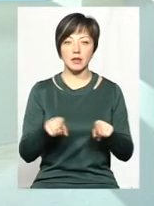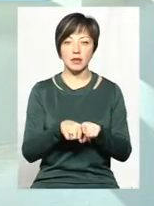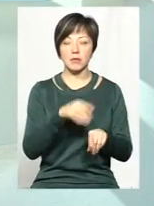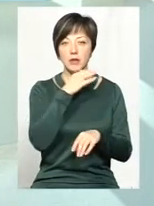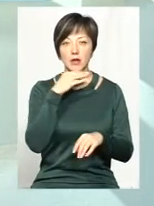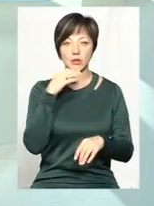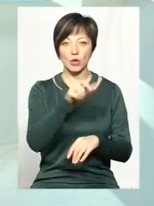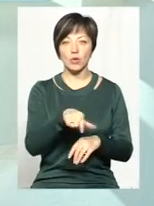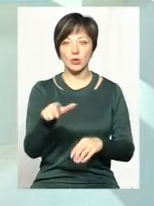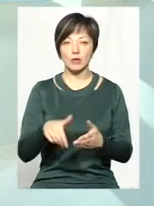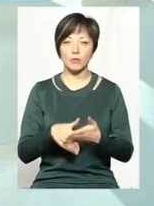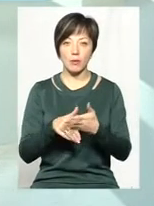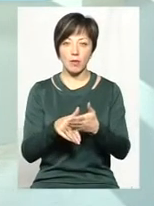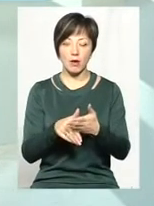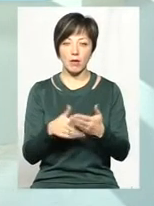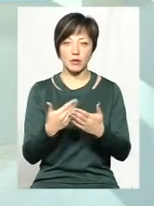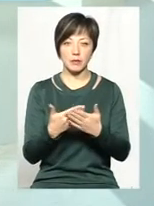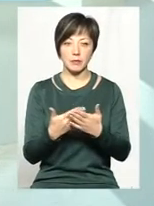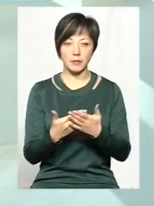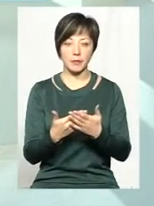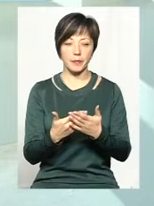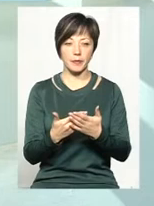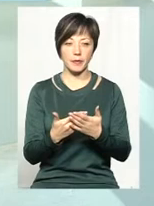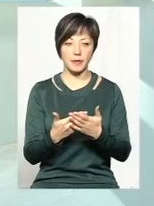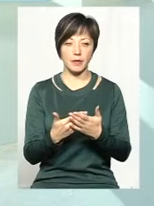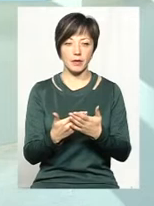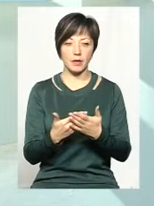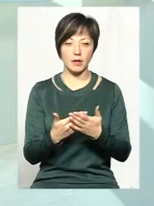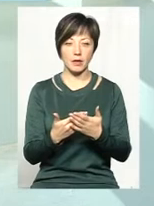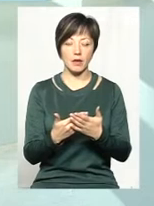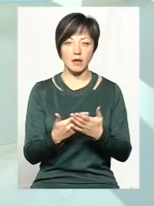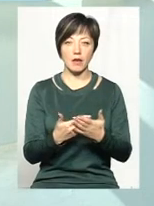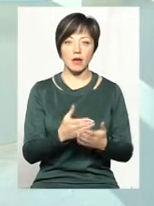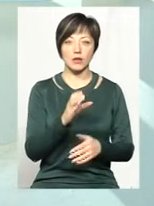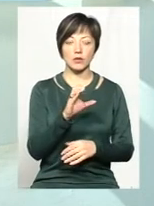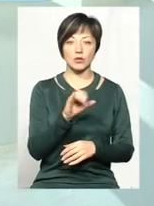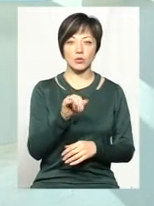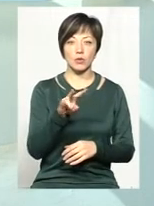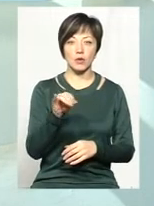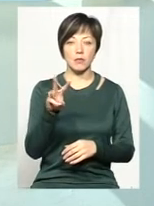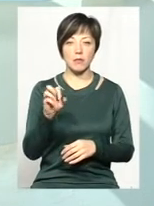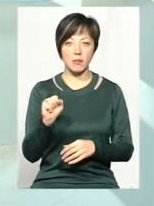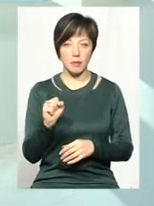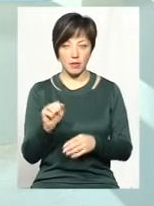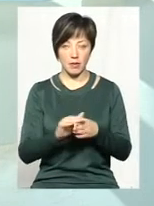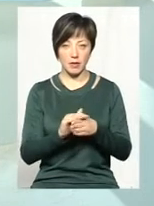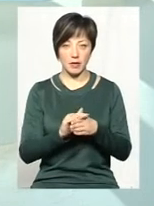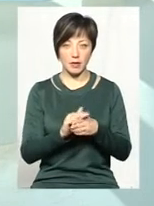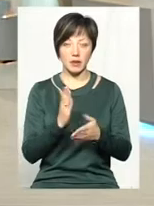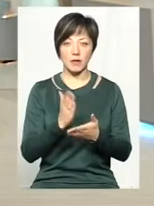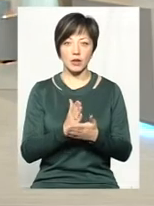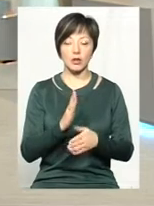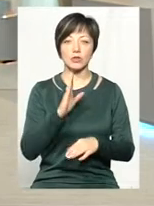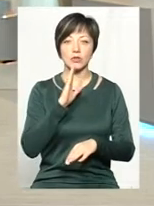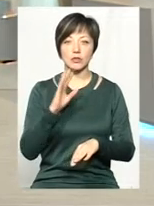які допомагають. Також допомагає там нам, наприклад, Валентина Сулима, да, яка являється